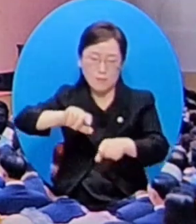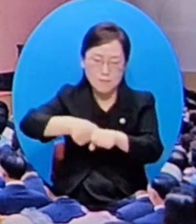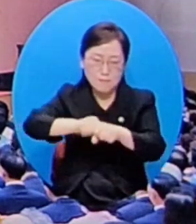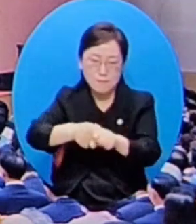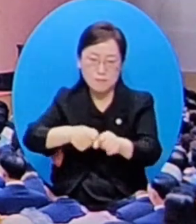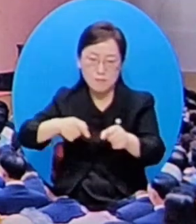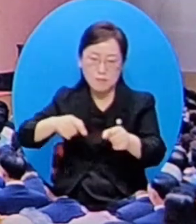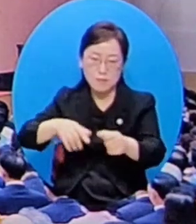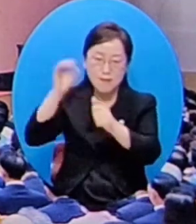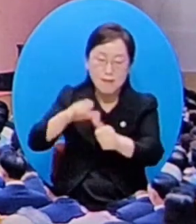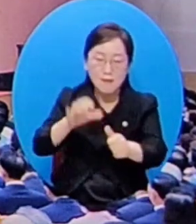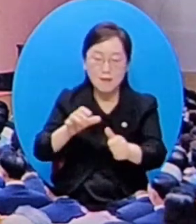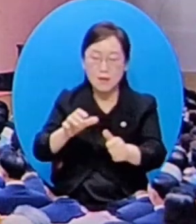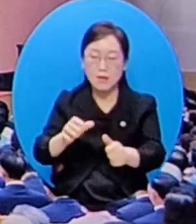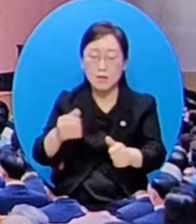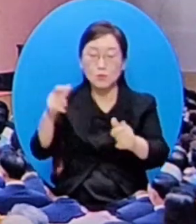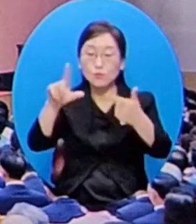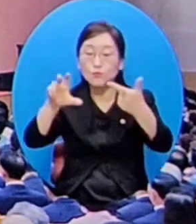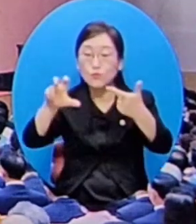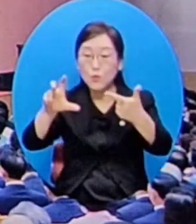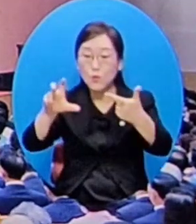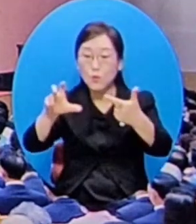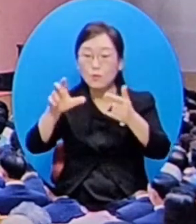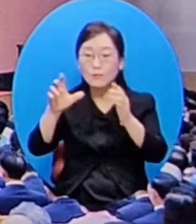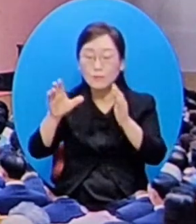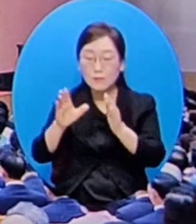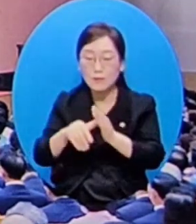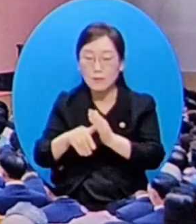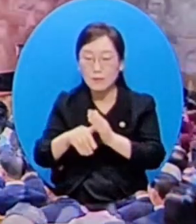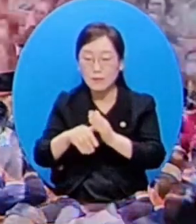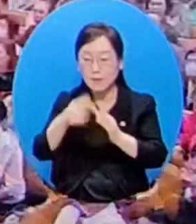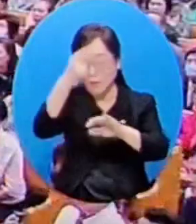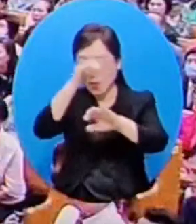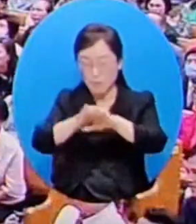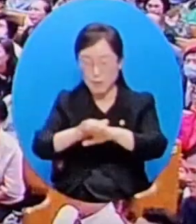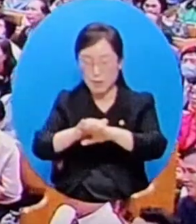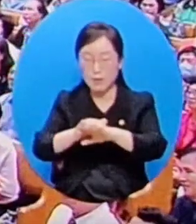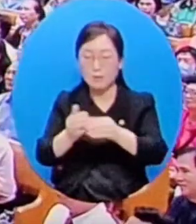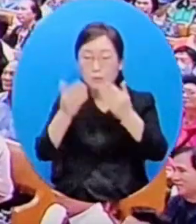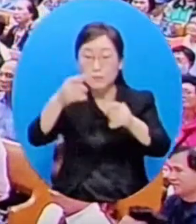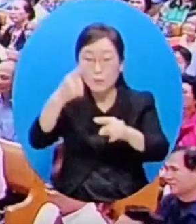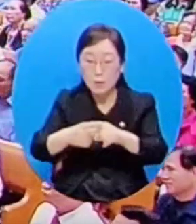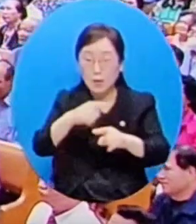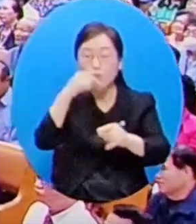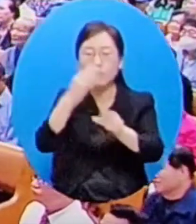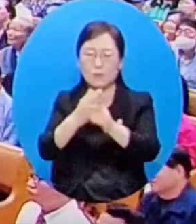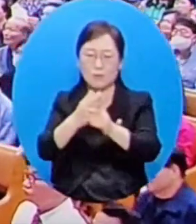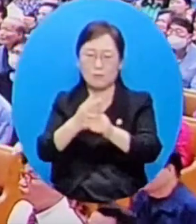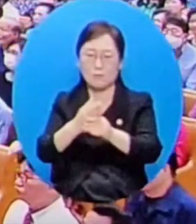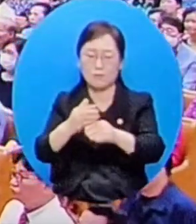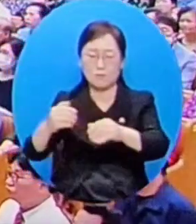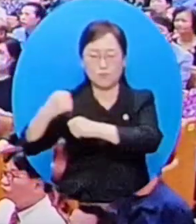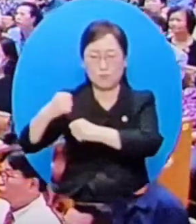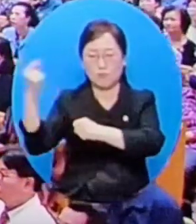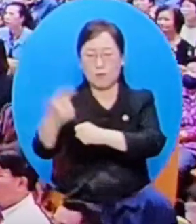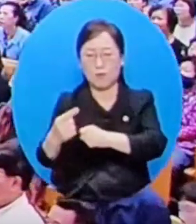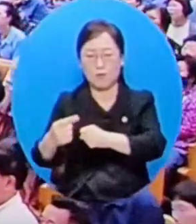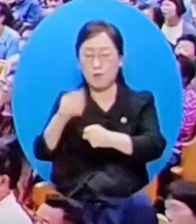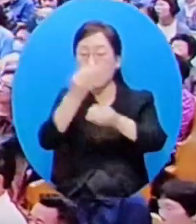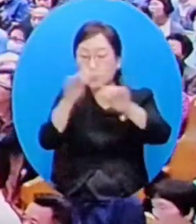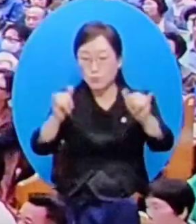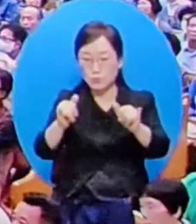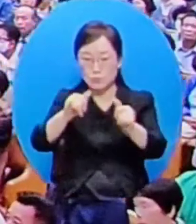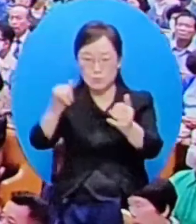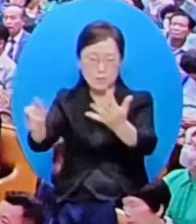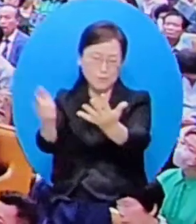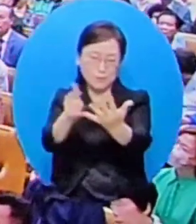때 교회당에 모여 예배드리다가 공산군이 들어와서 모든 교인과 함께 우리